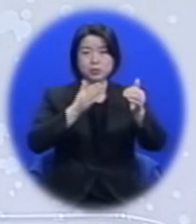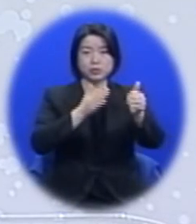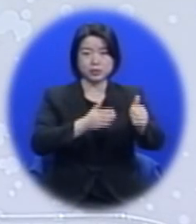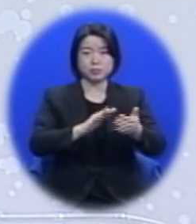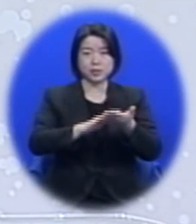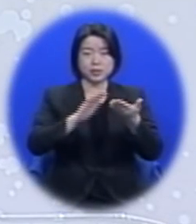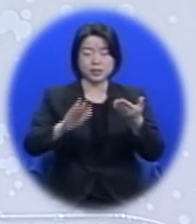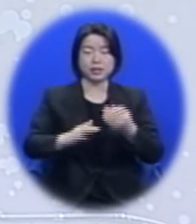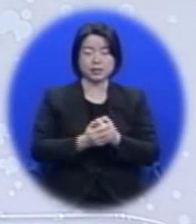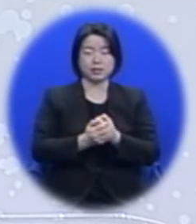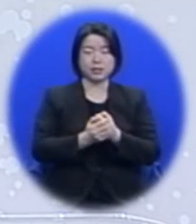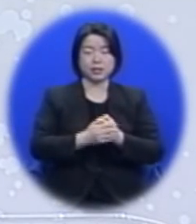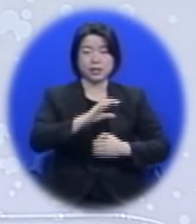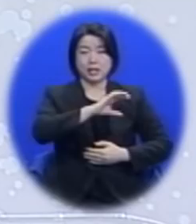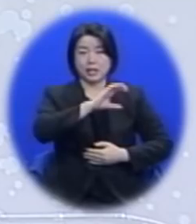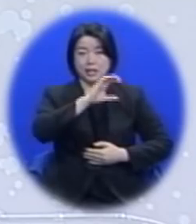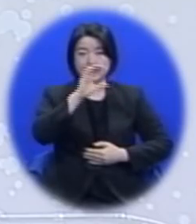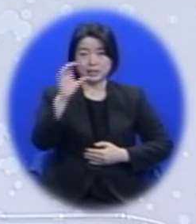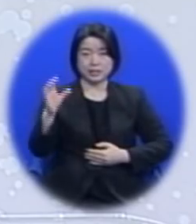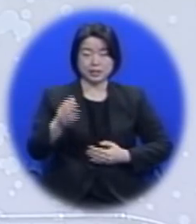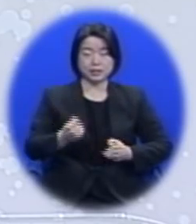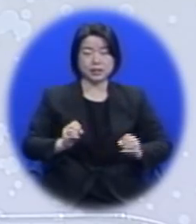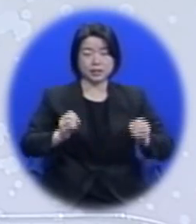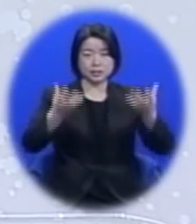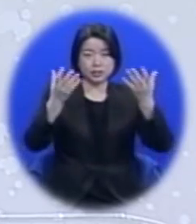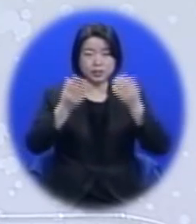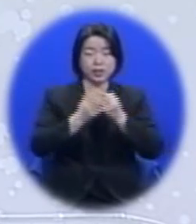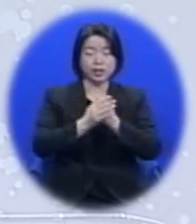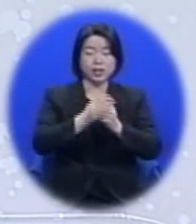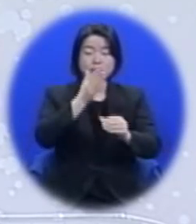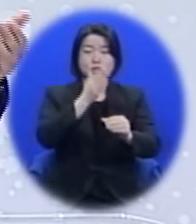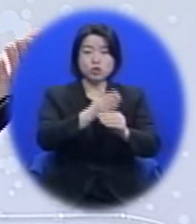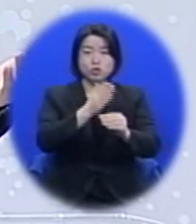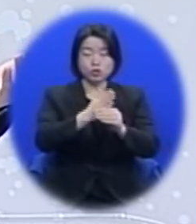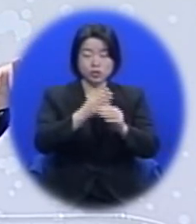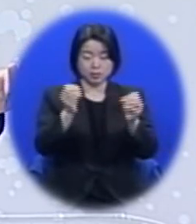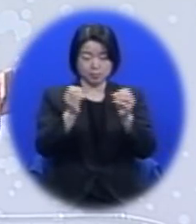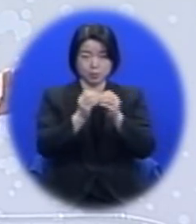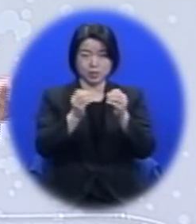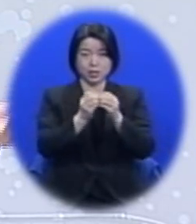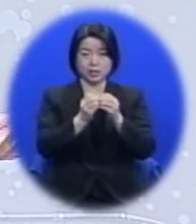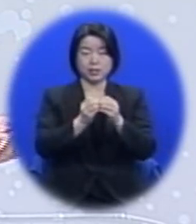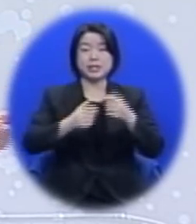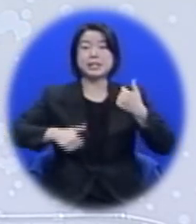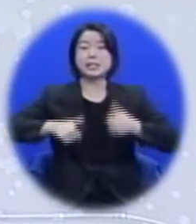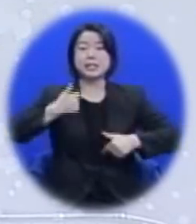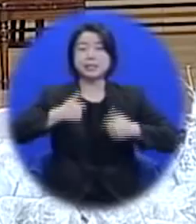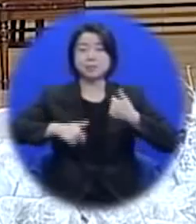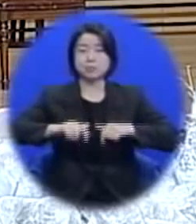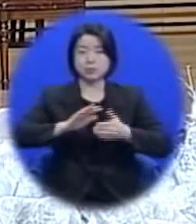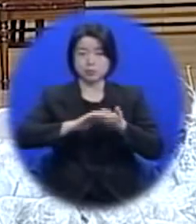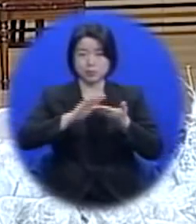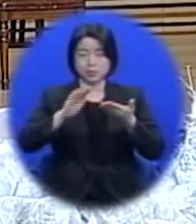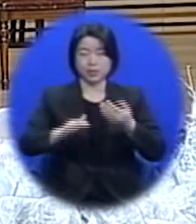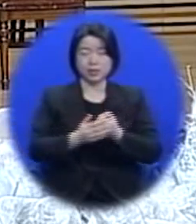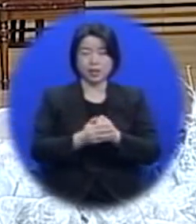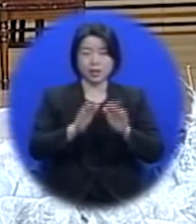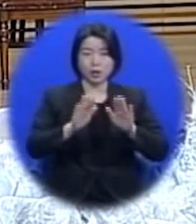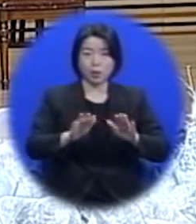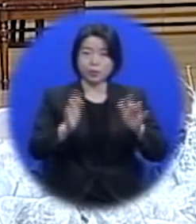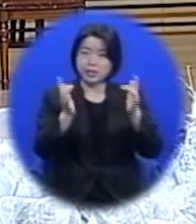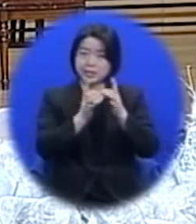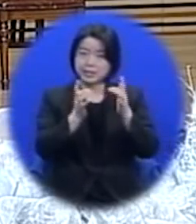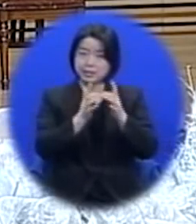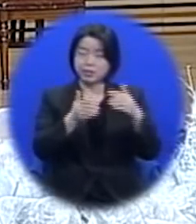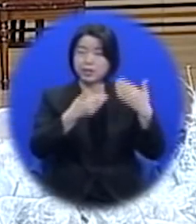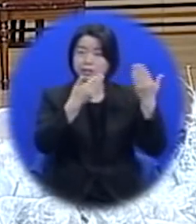성탄절의 핵심 메시지는 기쁨입니다. 오늘 성탄절 예배를 드리는 여러분, 인터넷으로